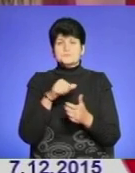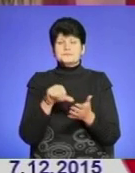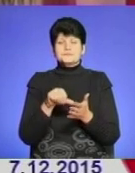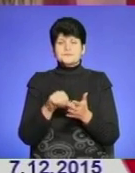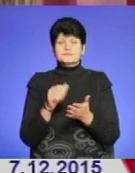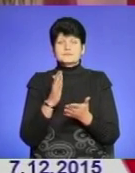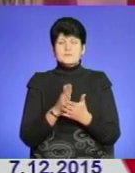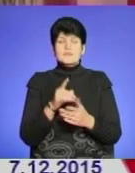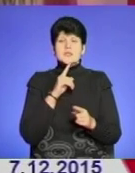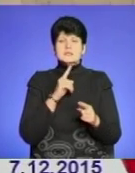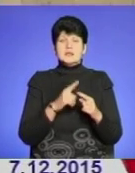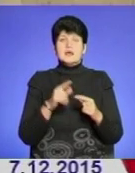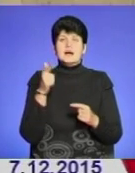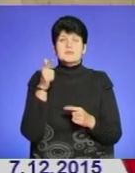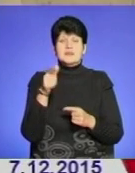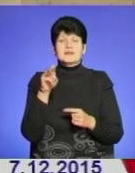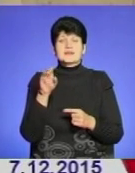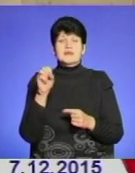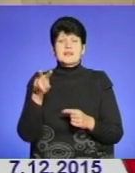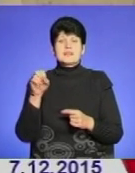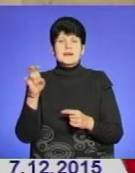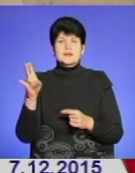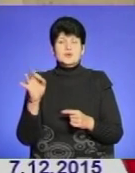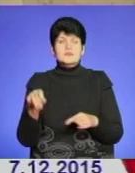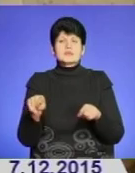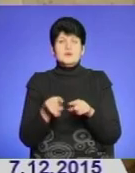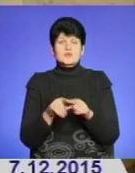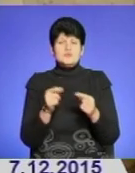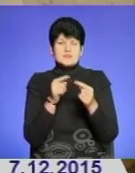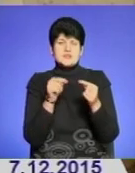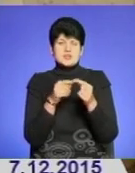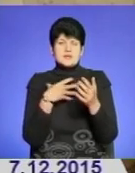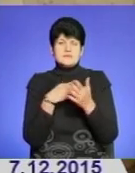Романа та Ярослава Габріела Теленко. Вона також визначає своїх лауреатів.